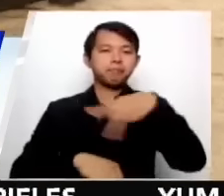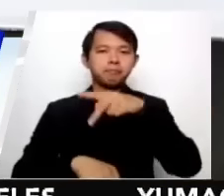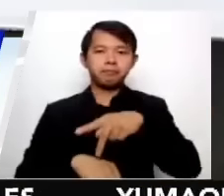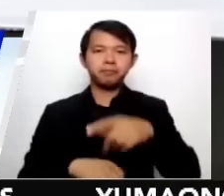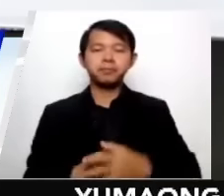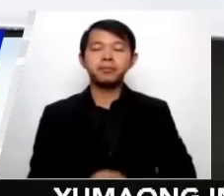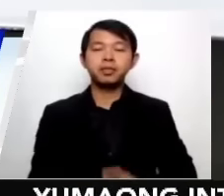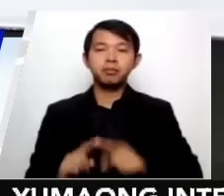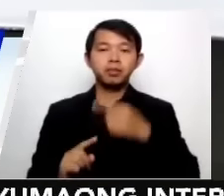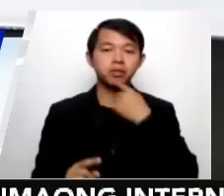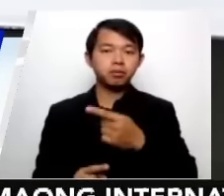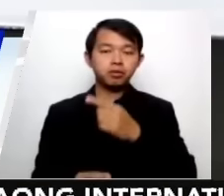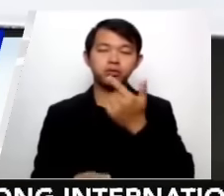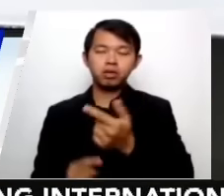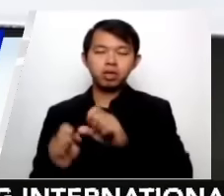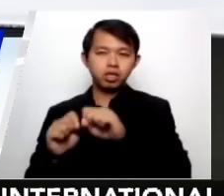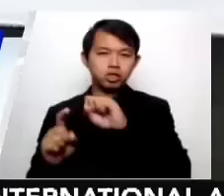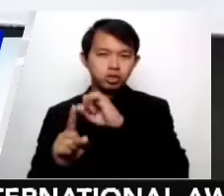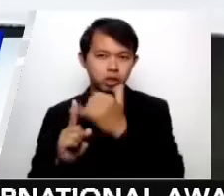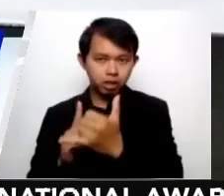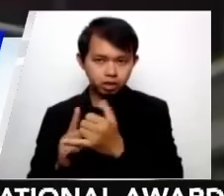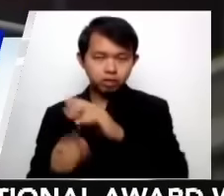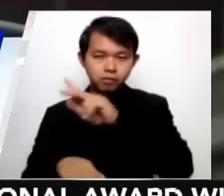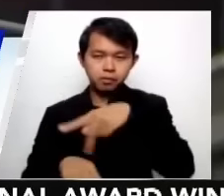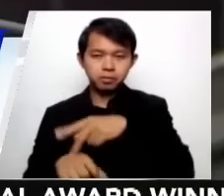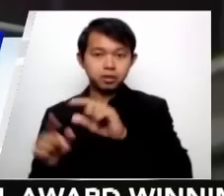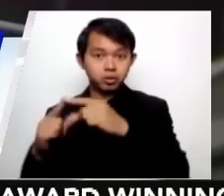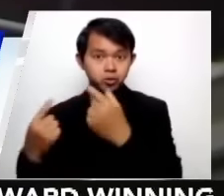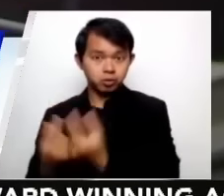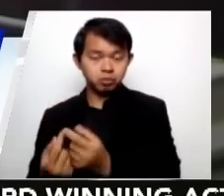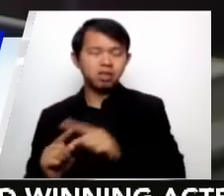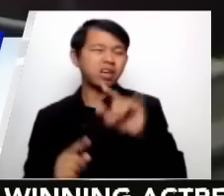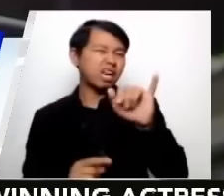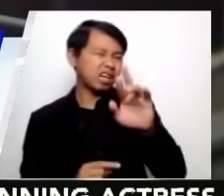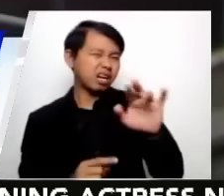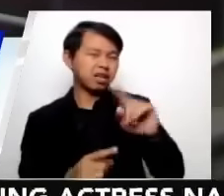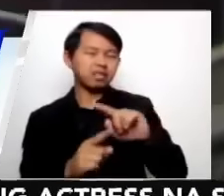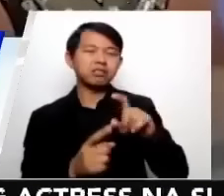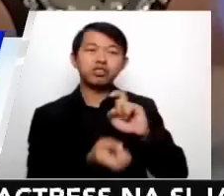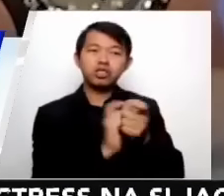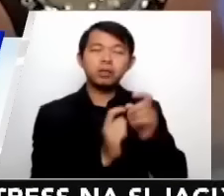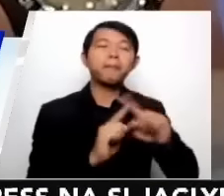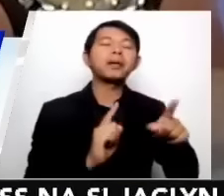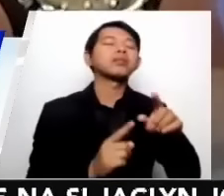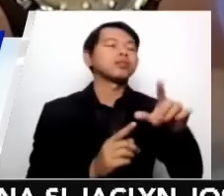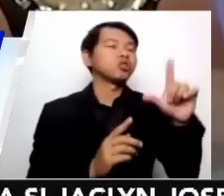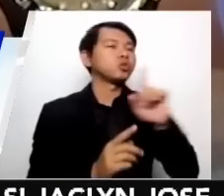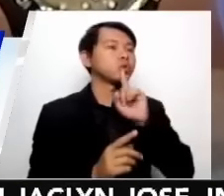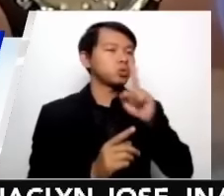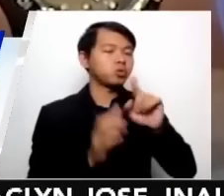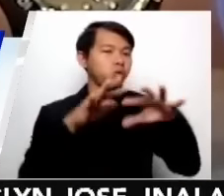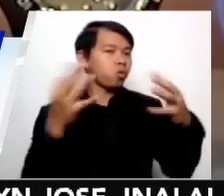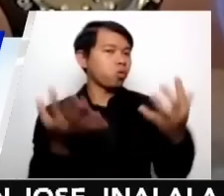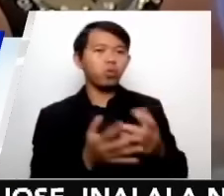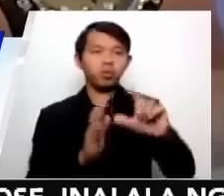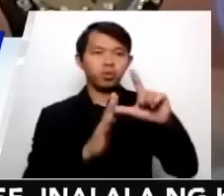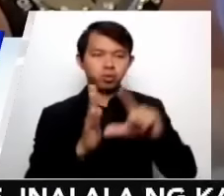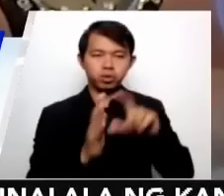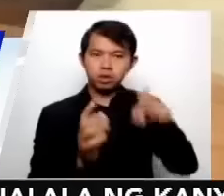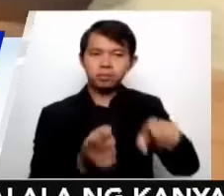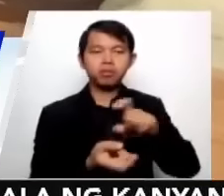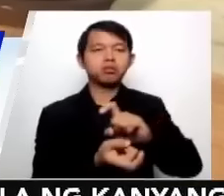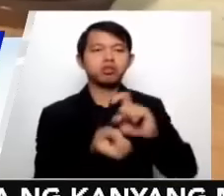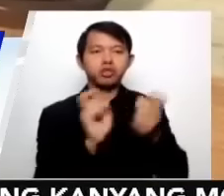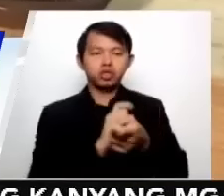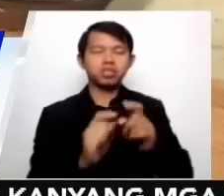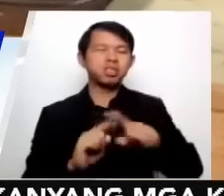Philippines, hindi IRR ang dapat amyendahan, kundi ang mismong batas. Mungkahin nila, limitahan lang sa 2 ang mga baril sa bawat